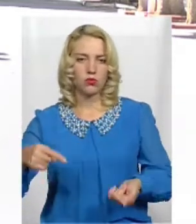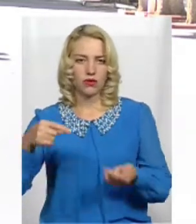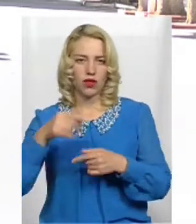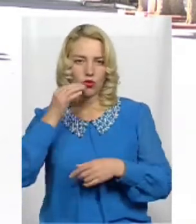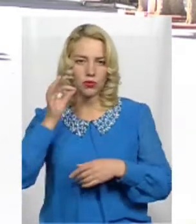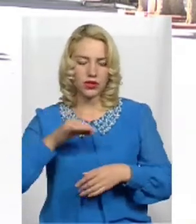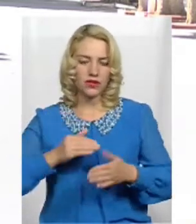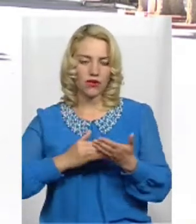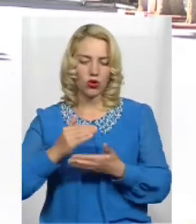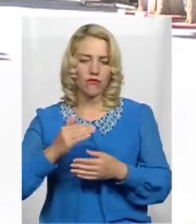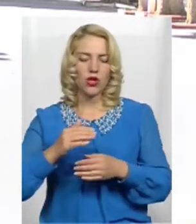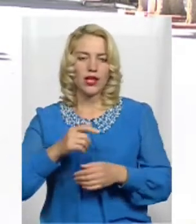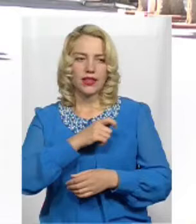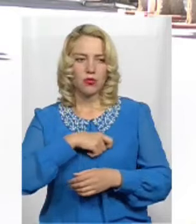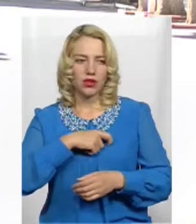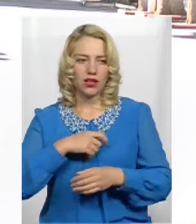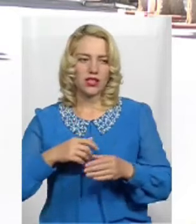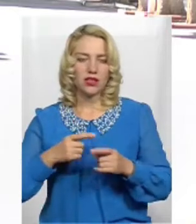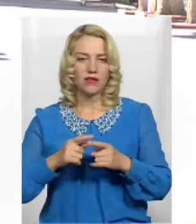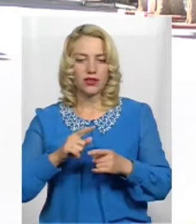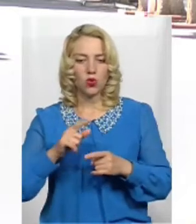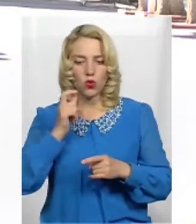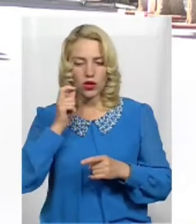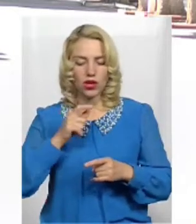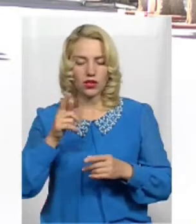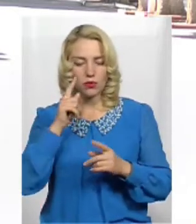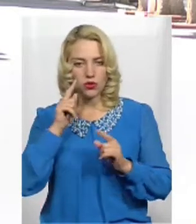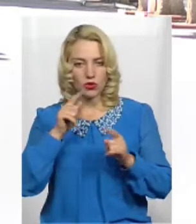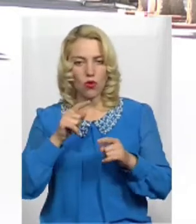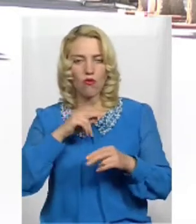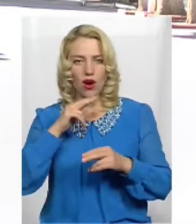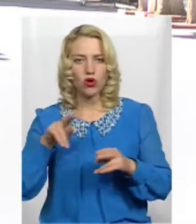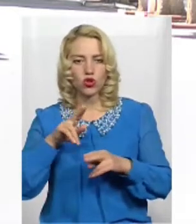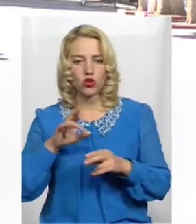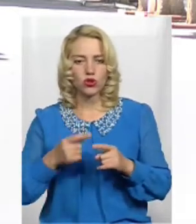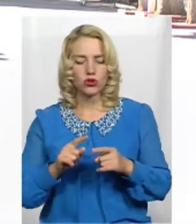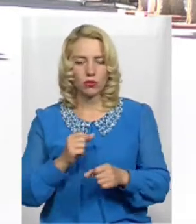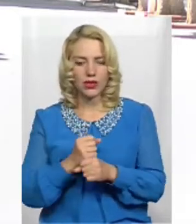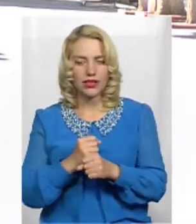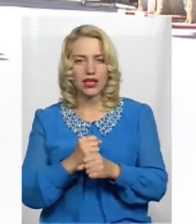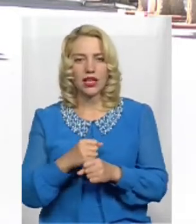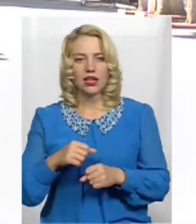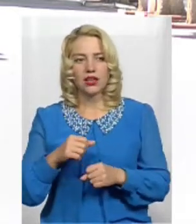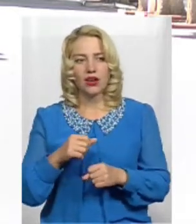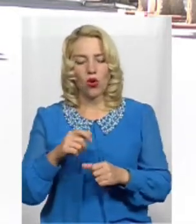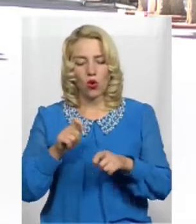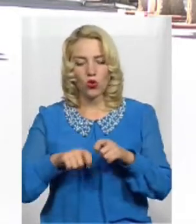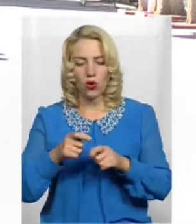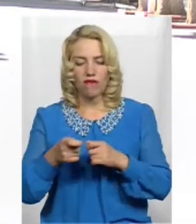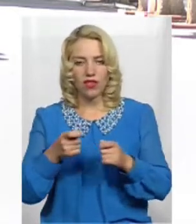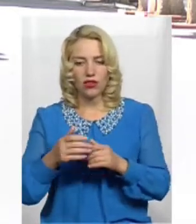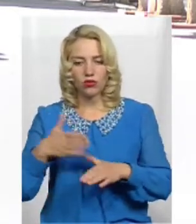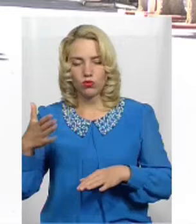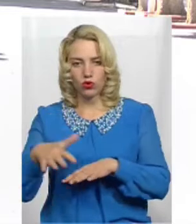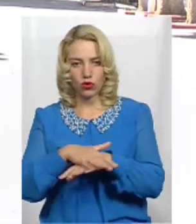Ради України. У вашій програмі ви зосередили увагу на тому, щоб створити дієві механізми контролю влади з боку громадян і